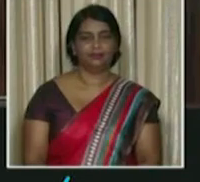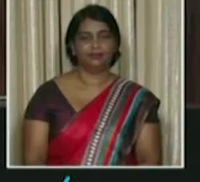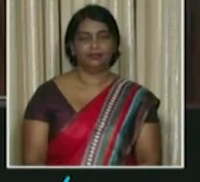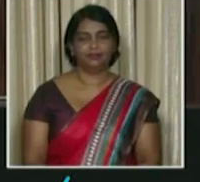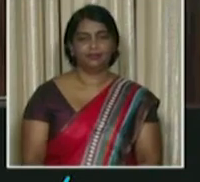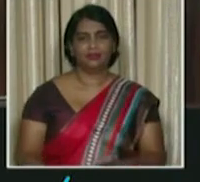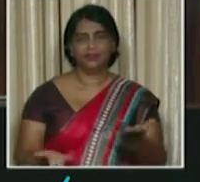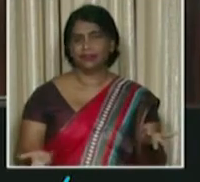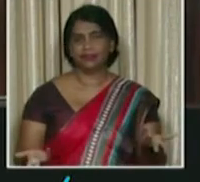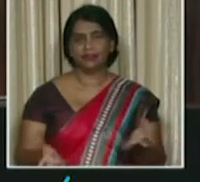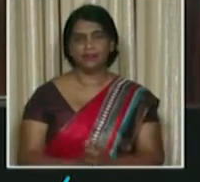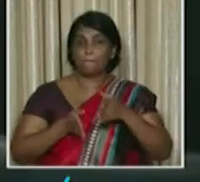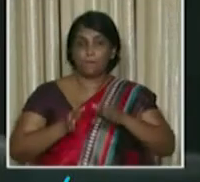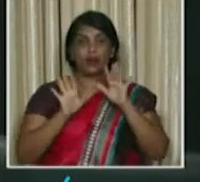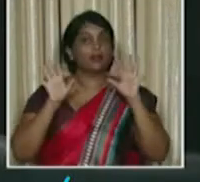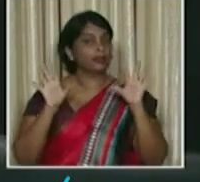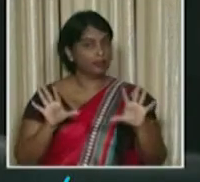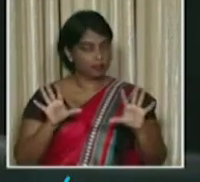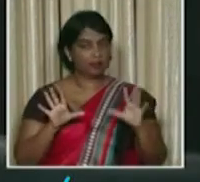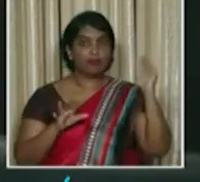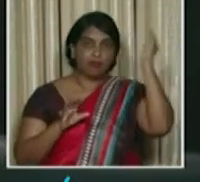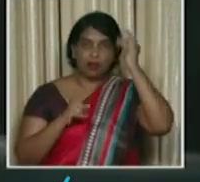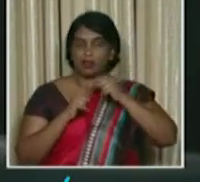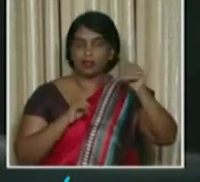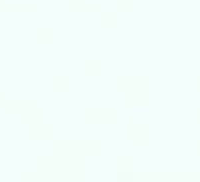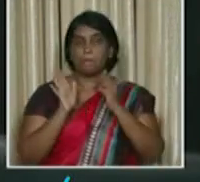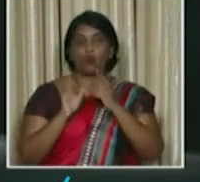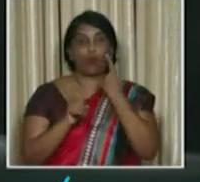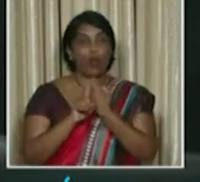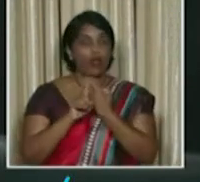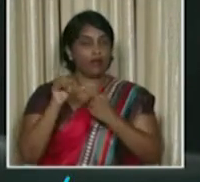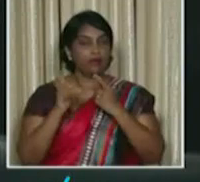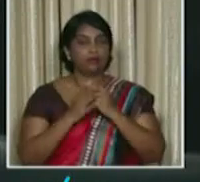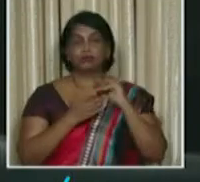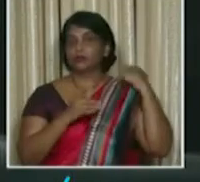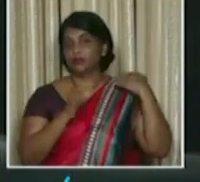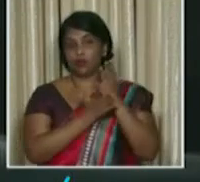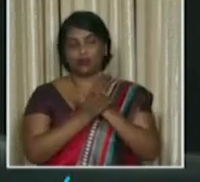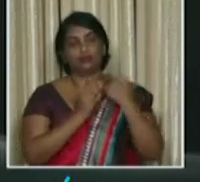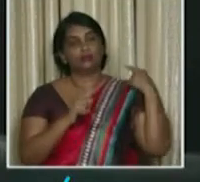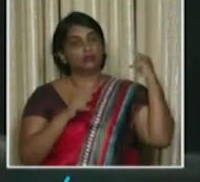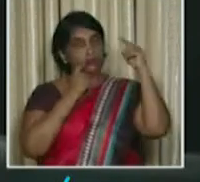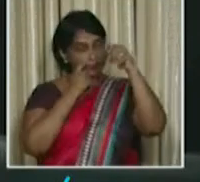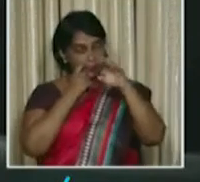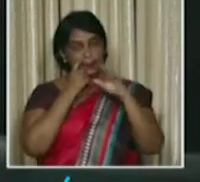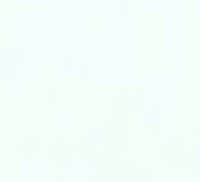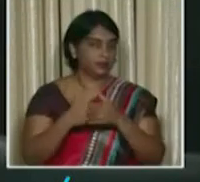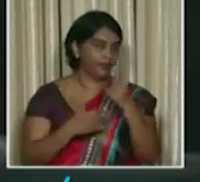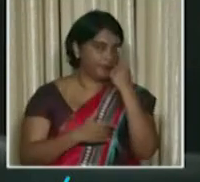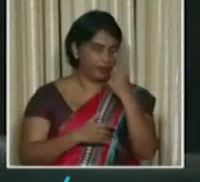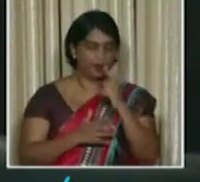මේ ලෝකේ ඉන්නවද මන් දැන් මරදාන සිට මහකුඹර දක්වා කොටස ගුවන්ගත මාර්ගයක් ලෙස ඉදි කිරීමටත් යෝජනා